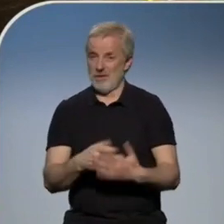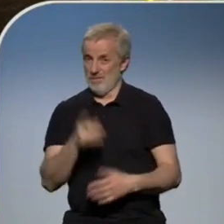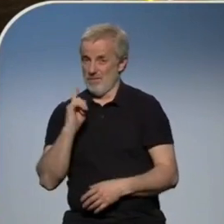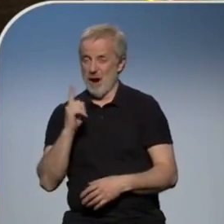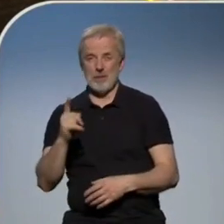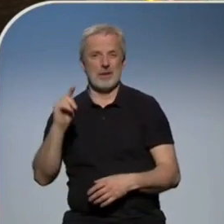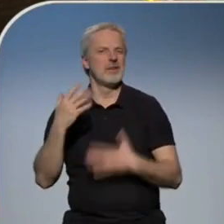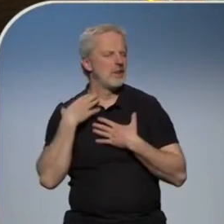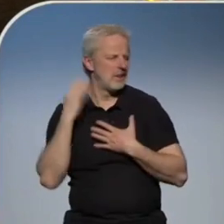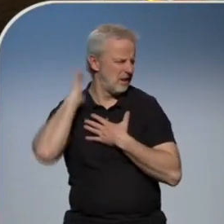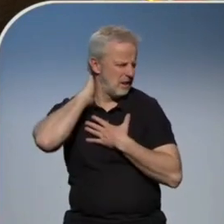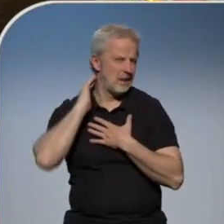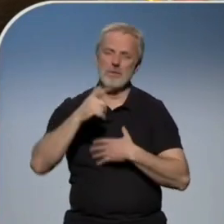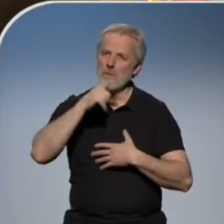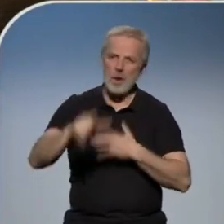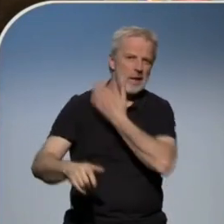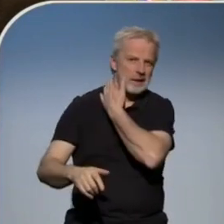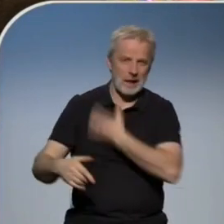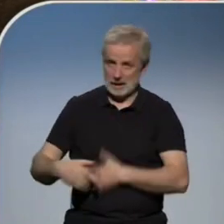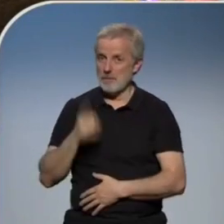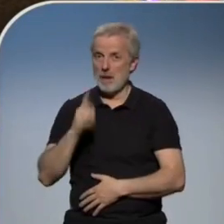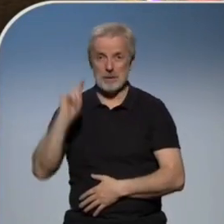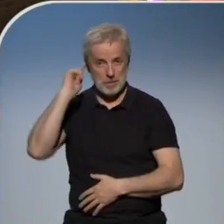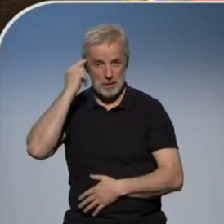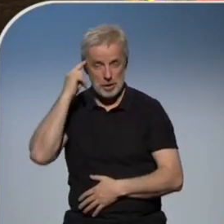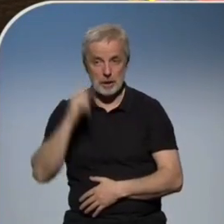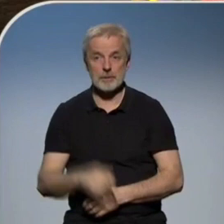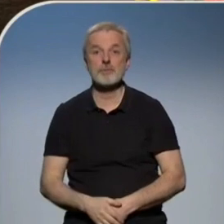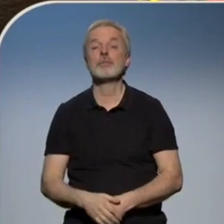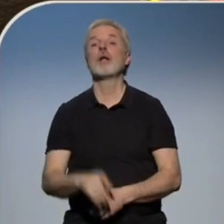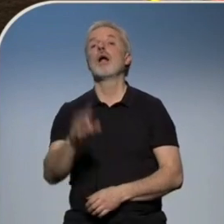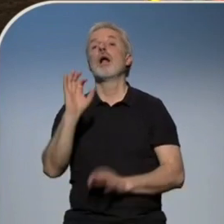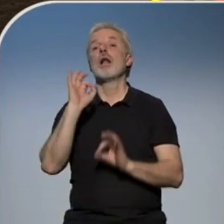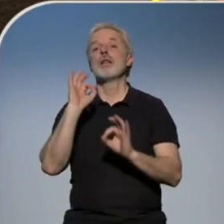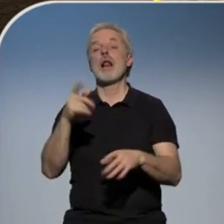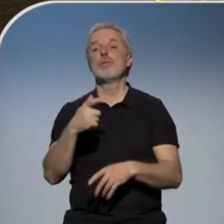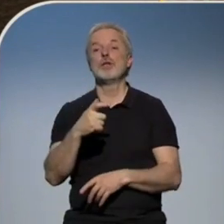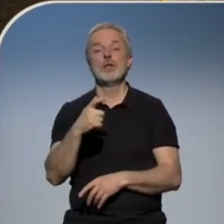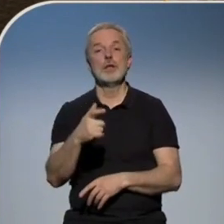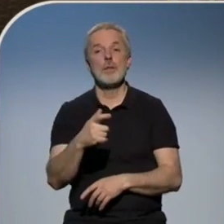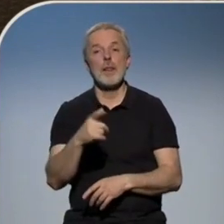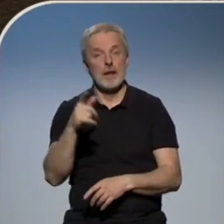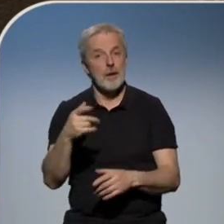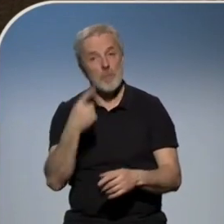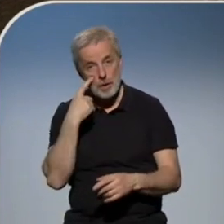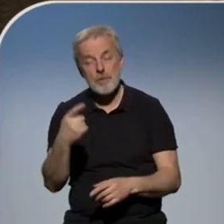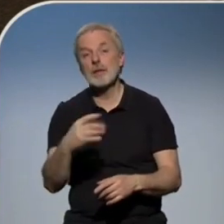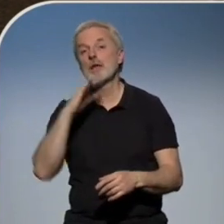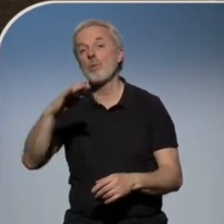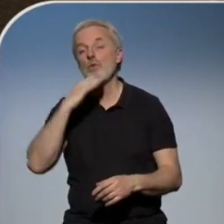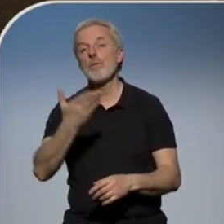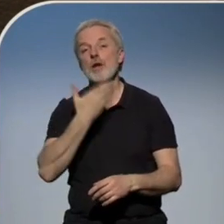se a říct si, co mě to vlastně tíží. On ten jazyk to krásně ukazuje, že ten člověk mi hnul žlučí a tak dál. Takže